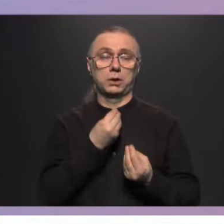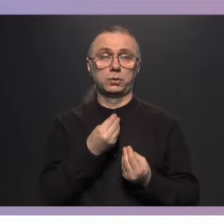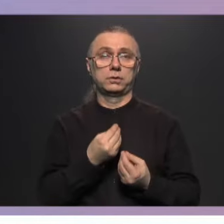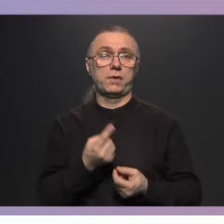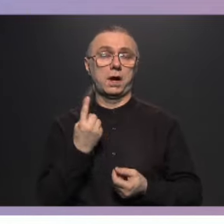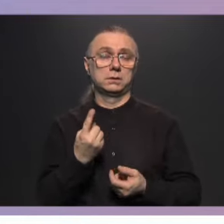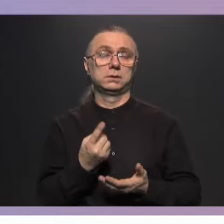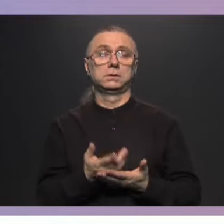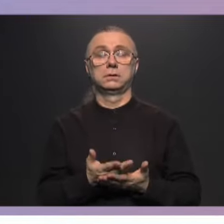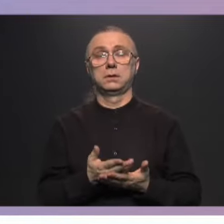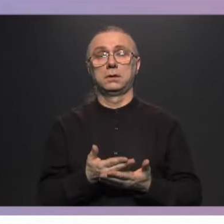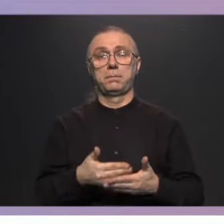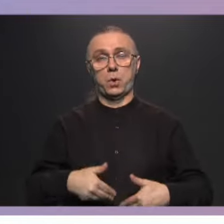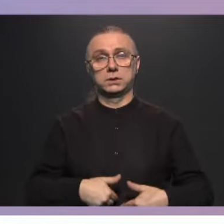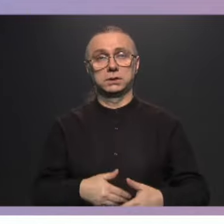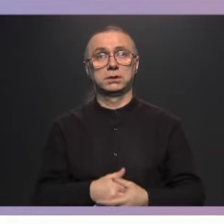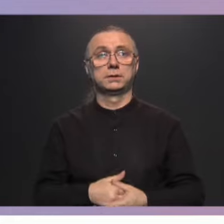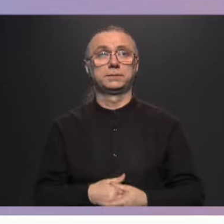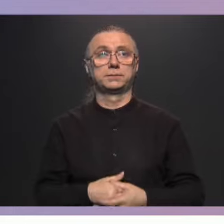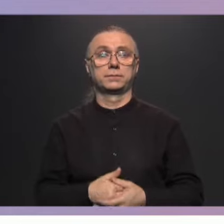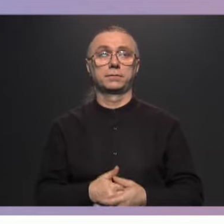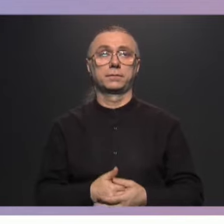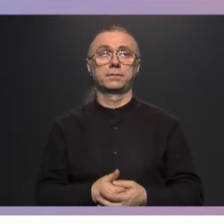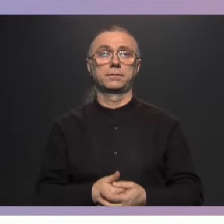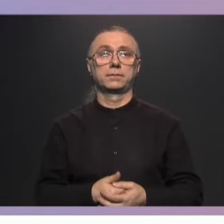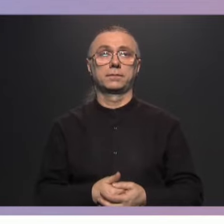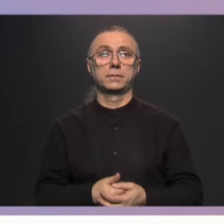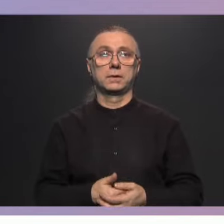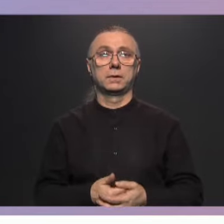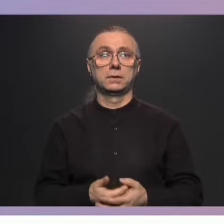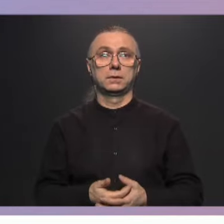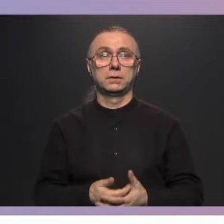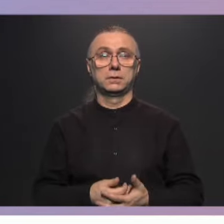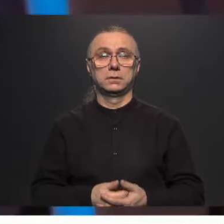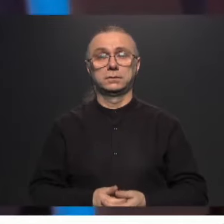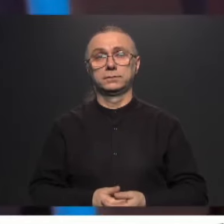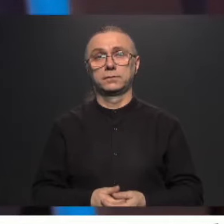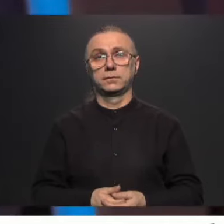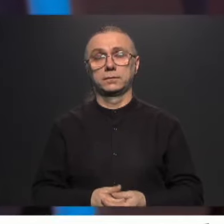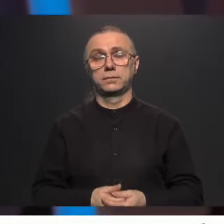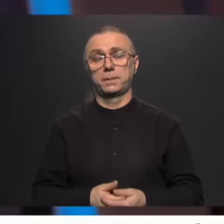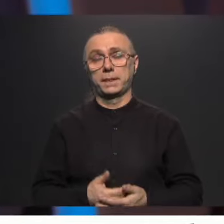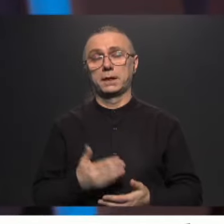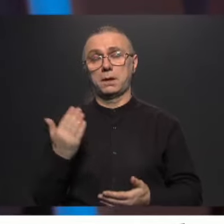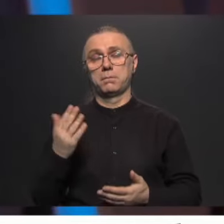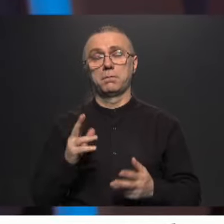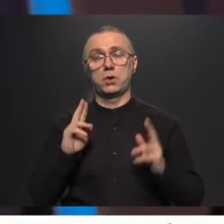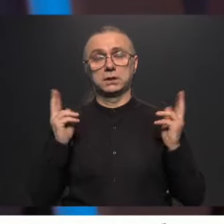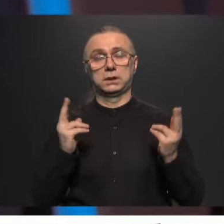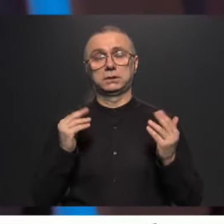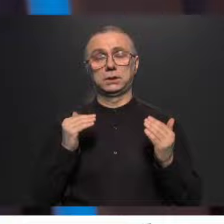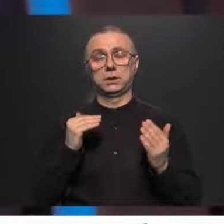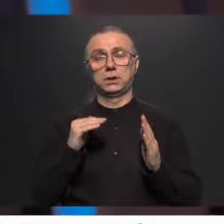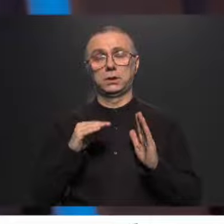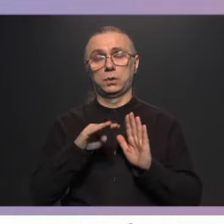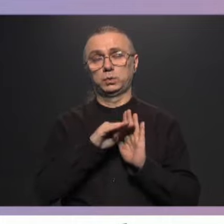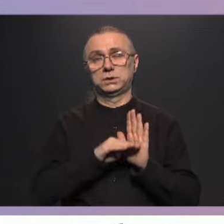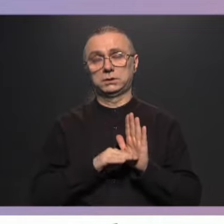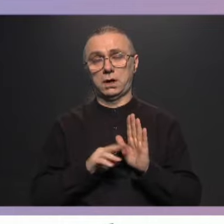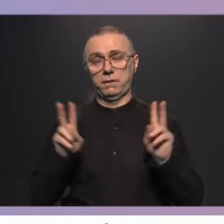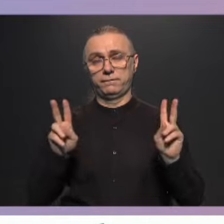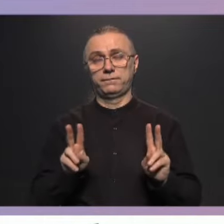ну, рыба, не везите туда колбасу, сало там, в день постный, чтобы не нарушать монастырский устав. Вот. Это